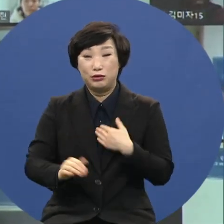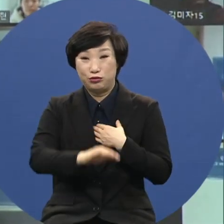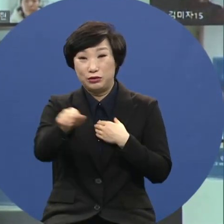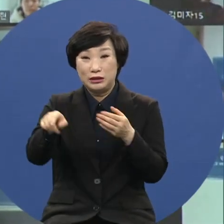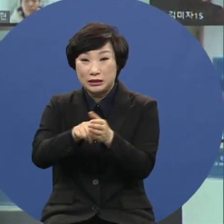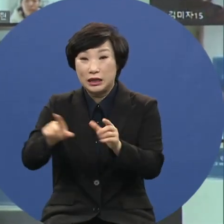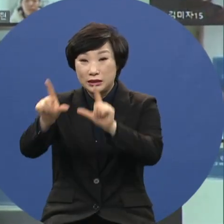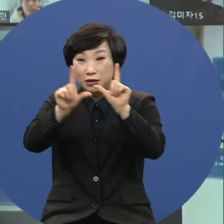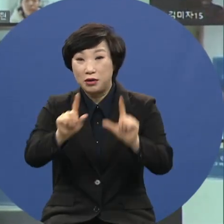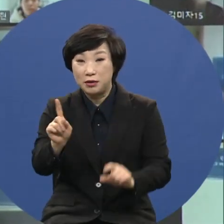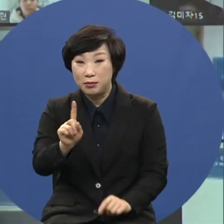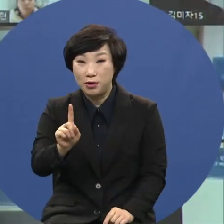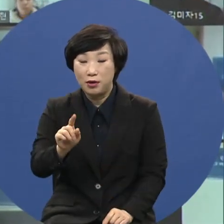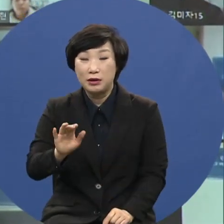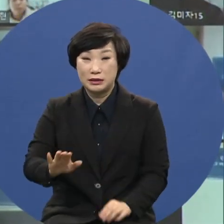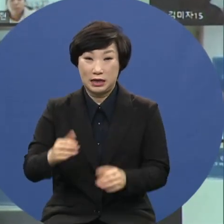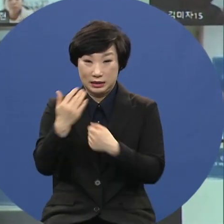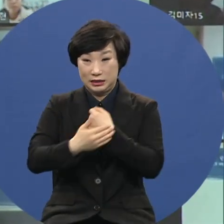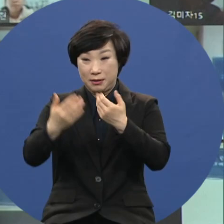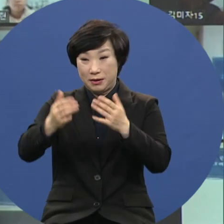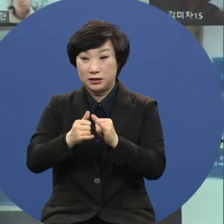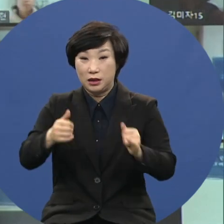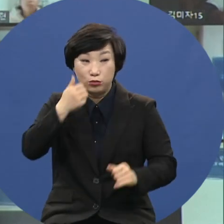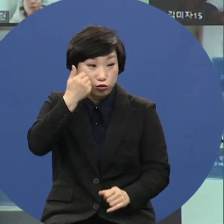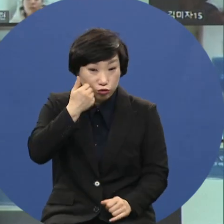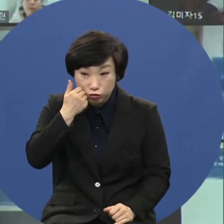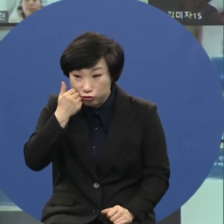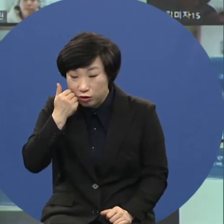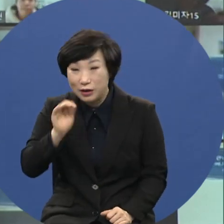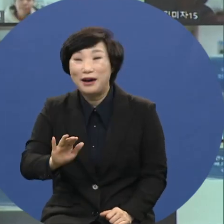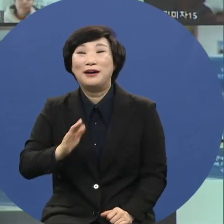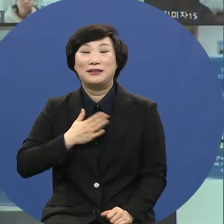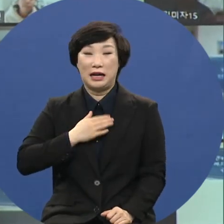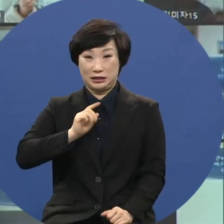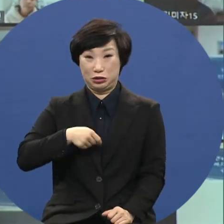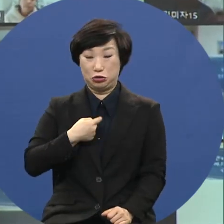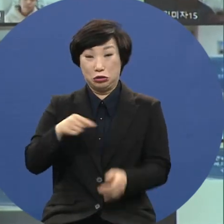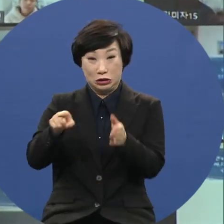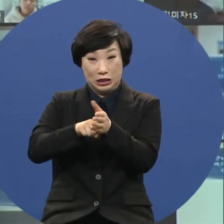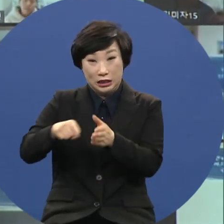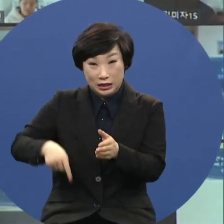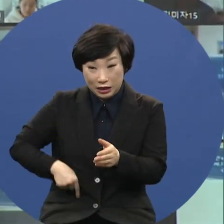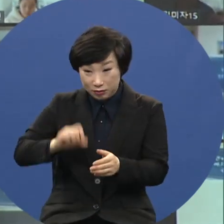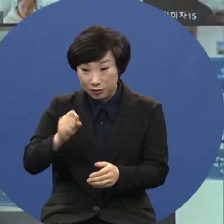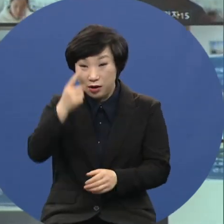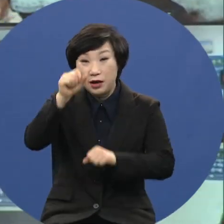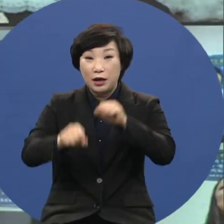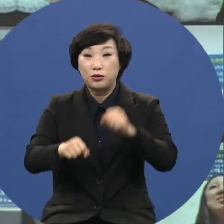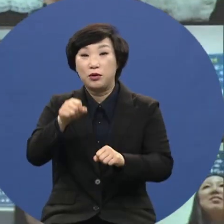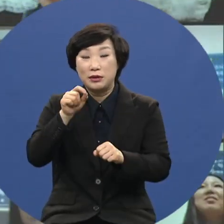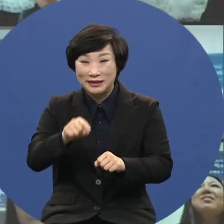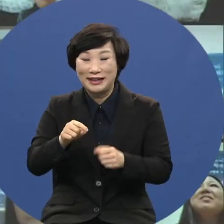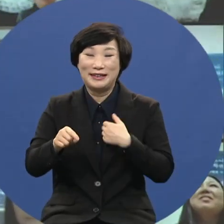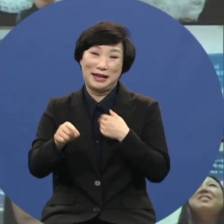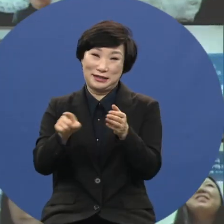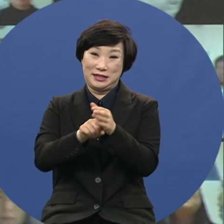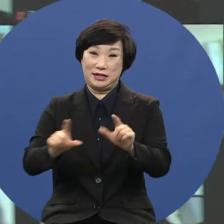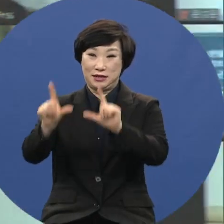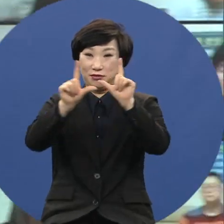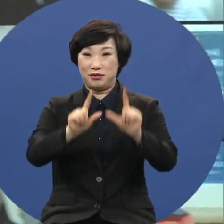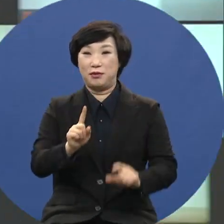신앙생활은 그래서 은혜 받은 자가 누구냐? 스스로 신앙 양심에 의해서 행동하는 것이